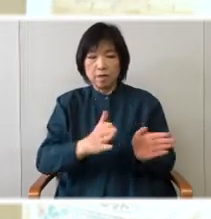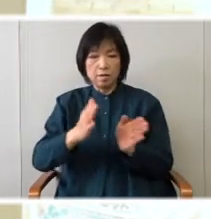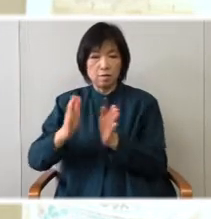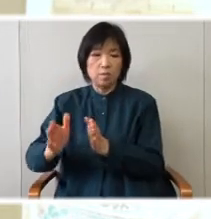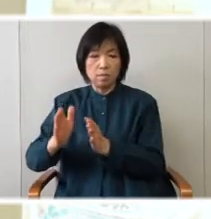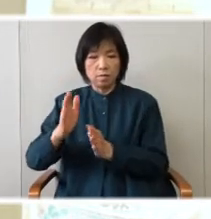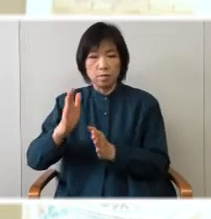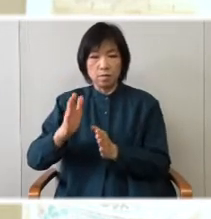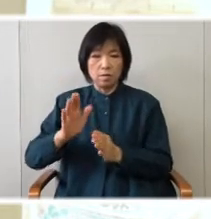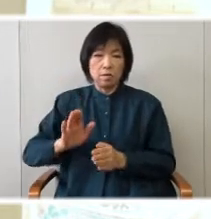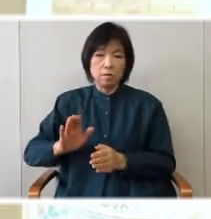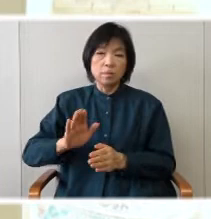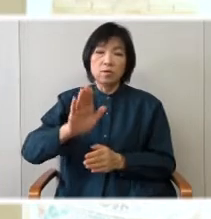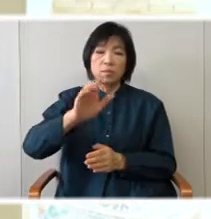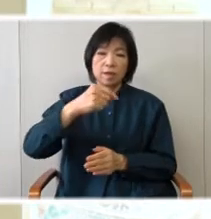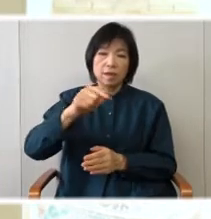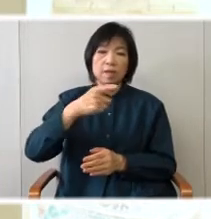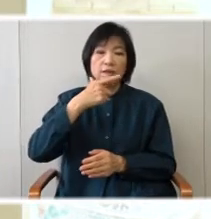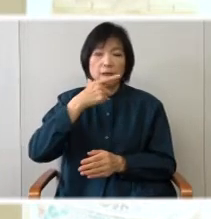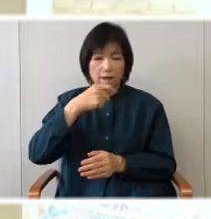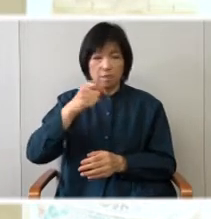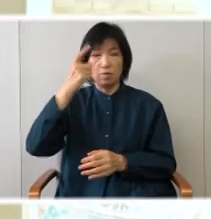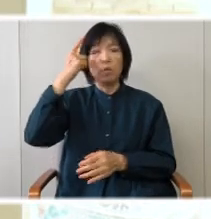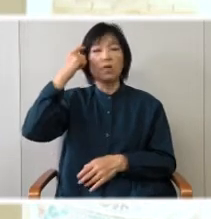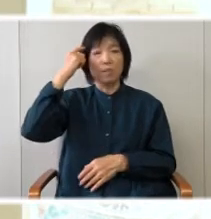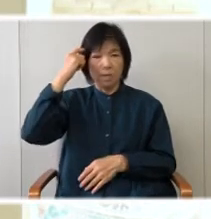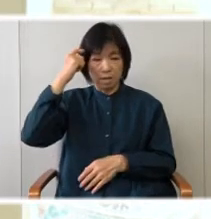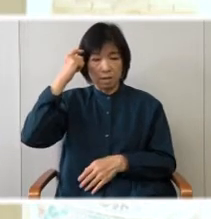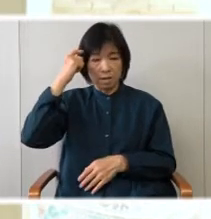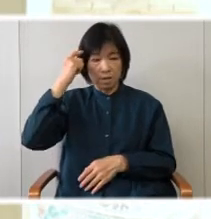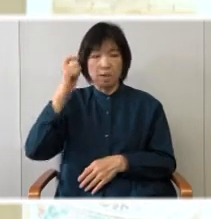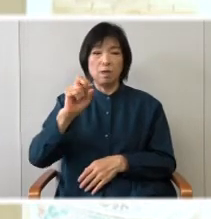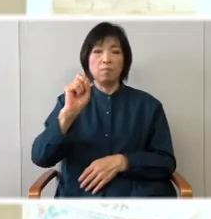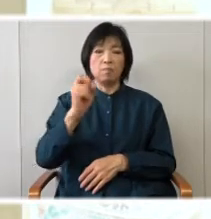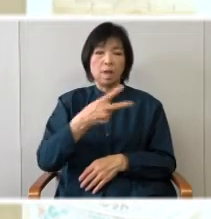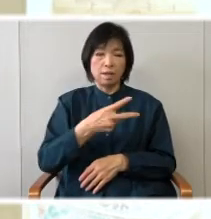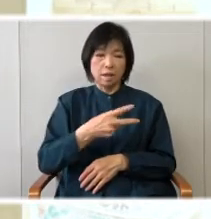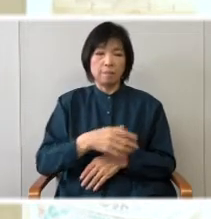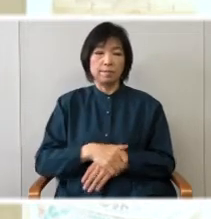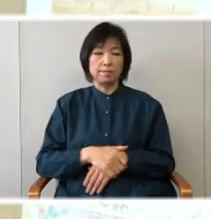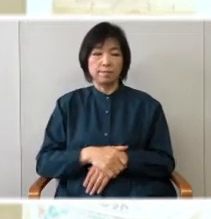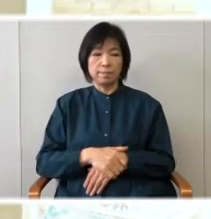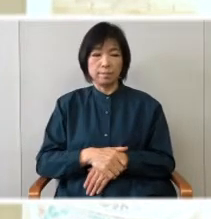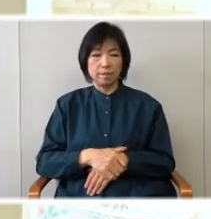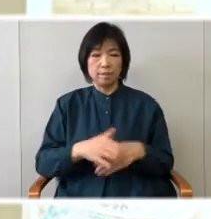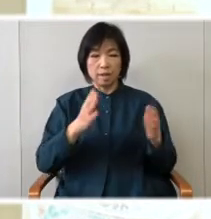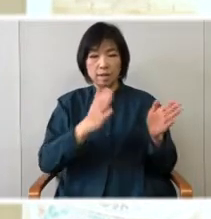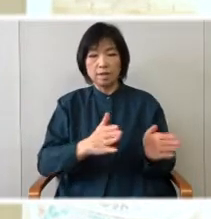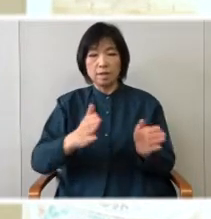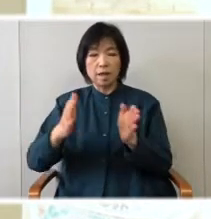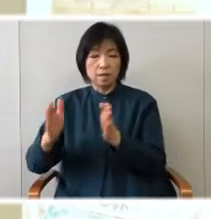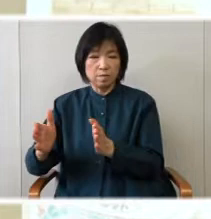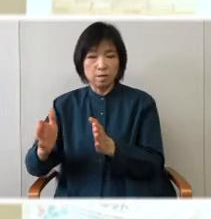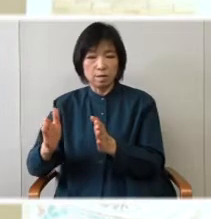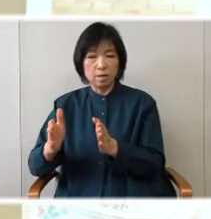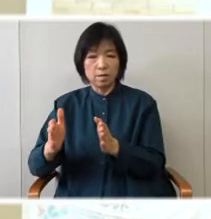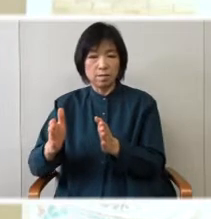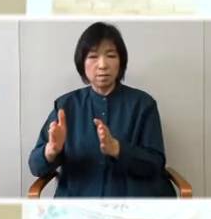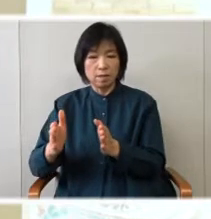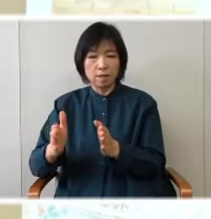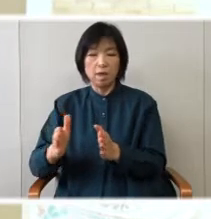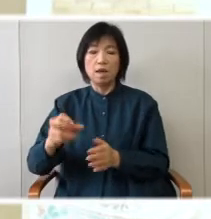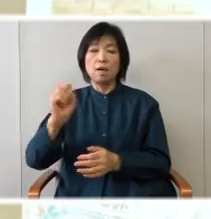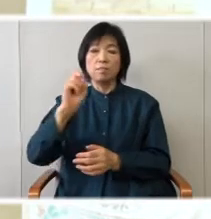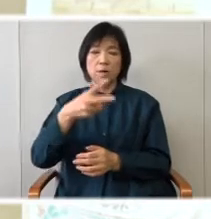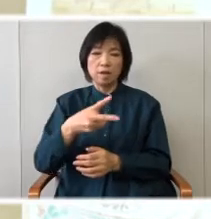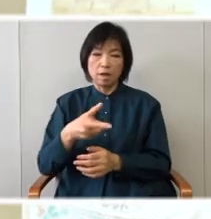と。でまた資料の裏面でありますが、対象設備の主な要件また対